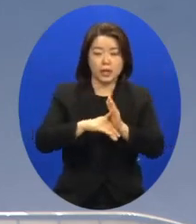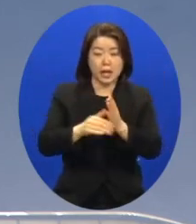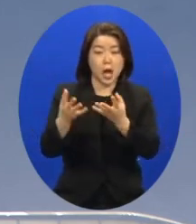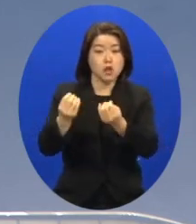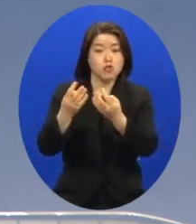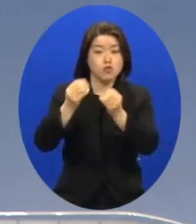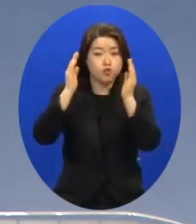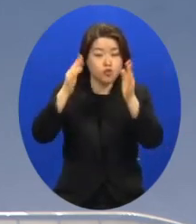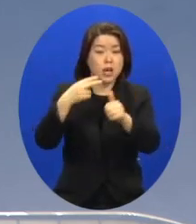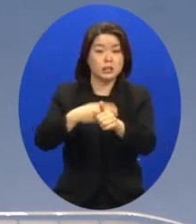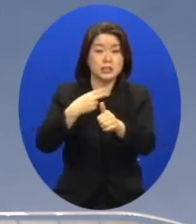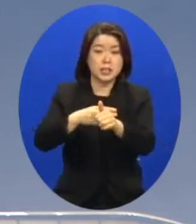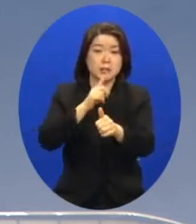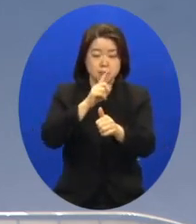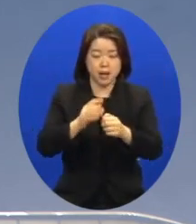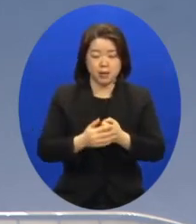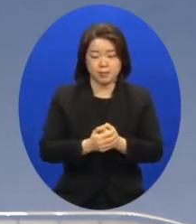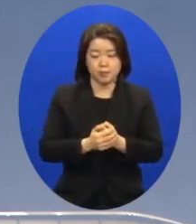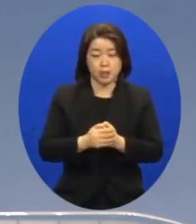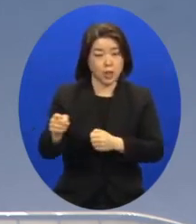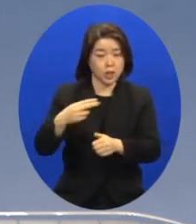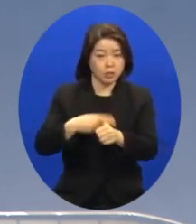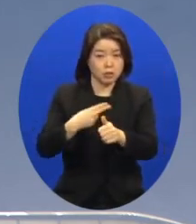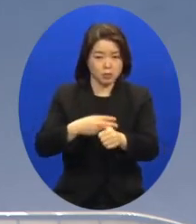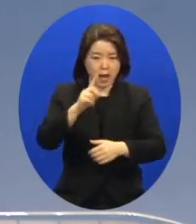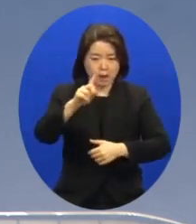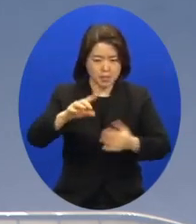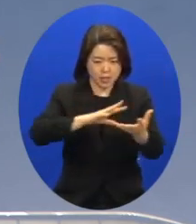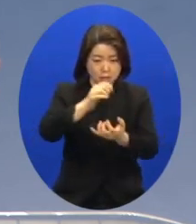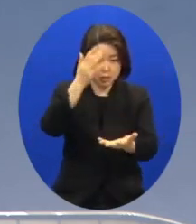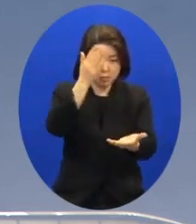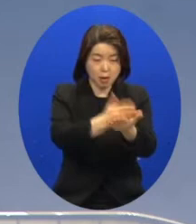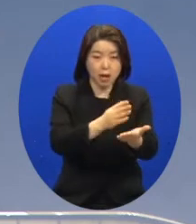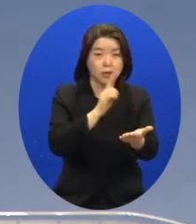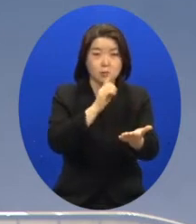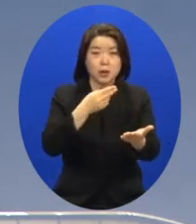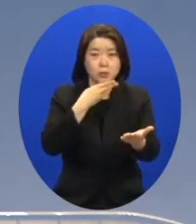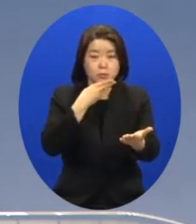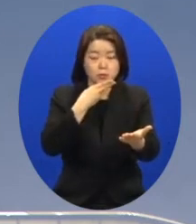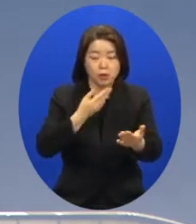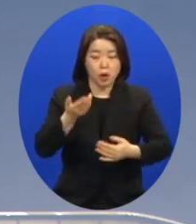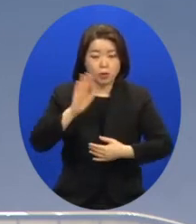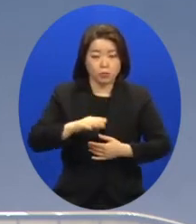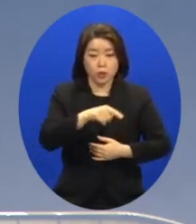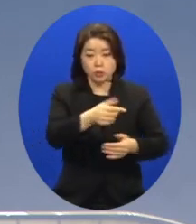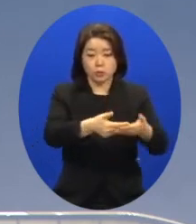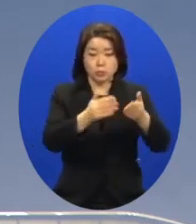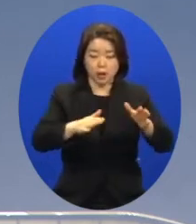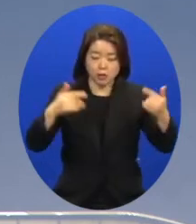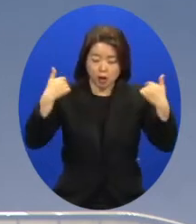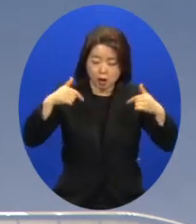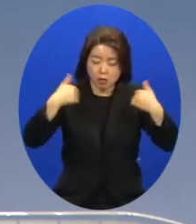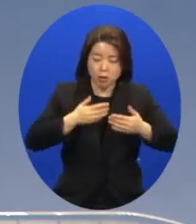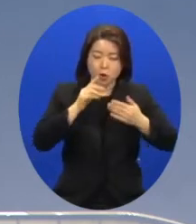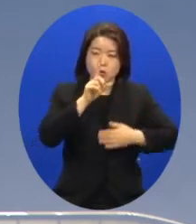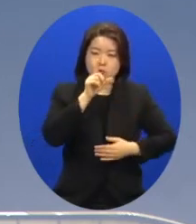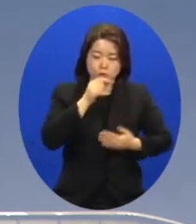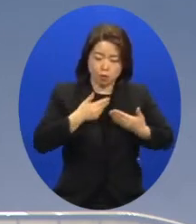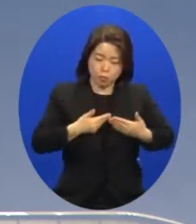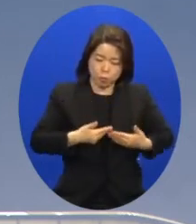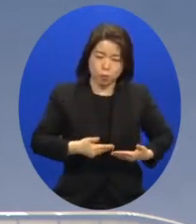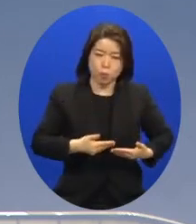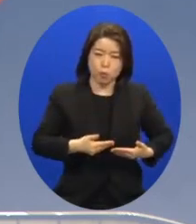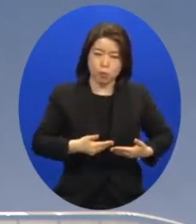그 선생님은 한 번도 떠들지 말라는 말을 안 하는데도 그 반은 항상 조용하더라고. 다른 반은 선생님이